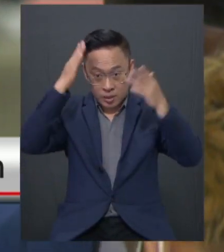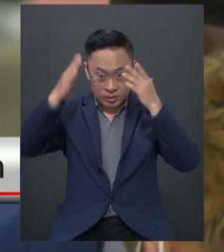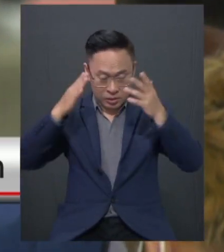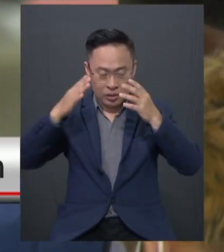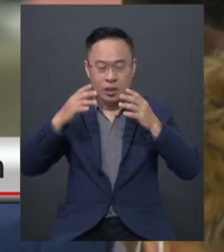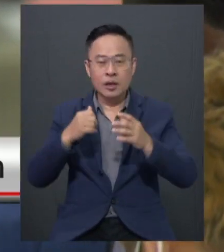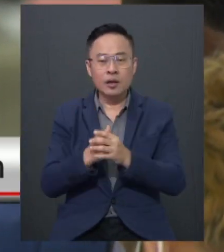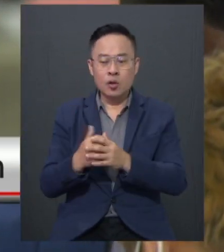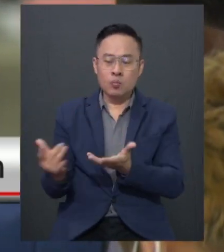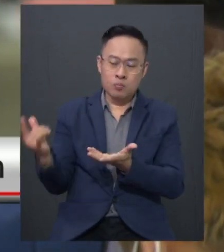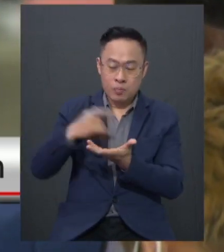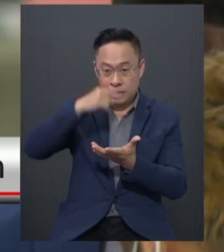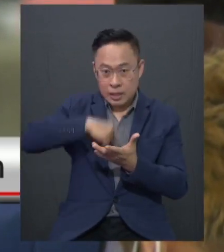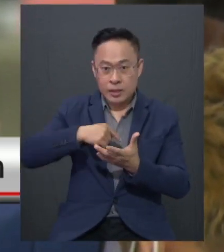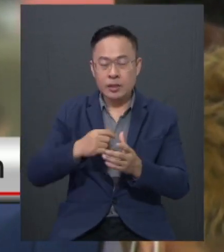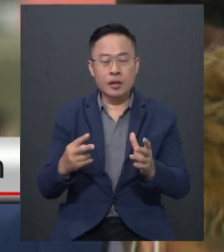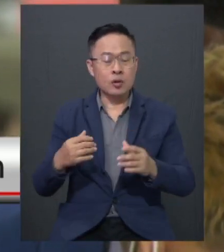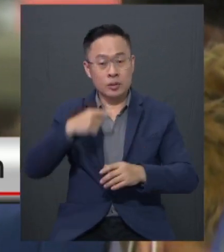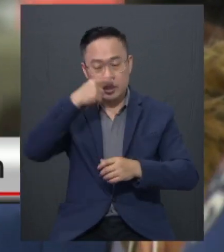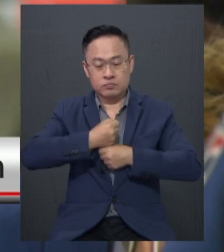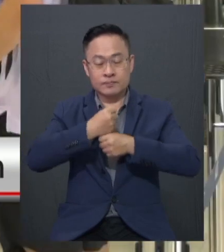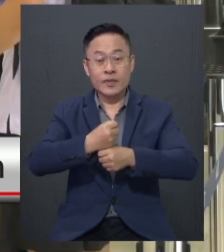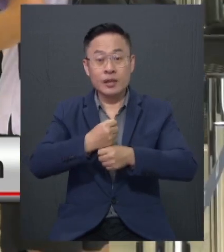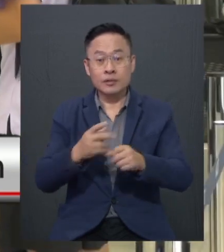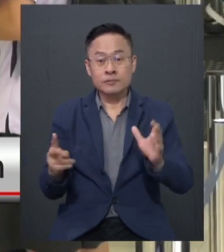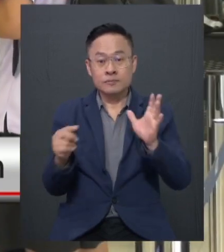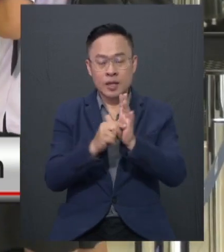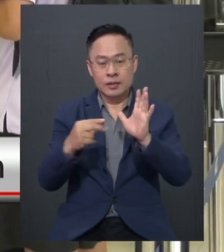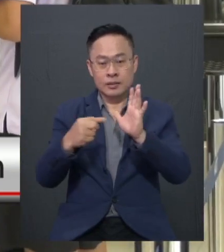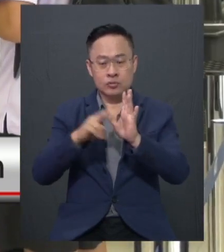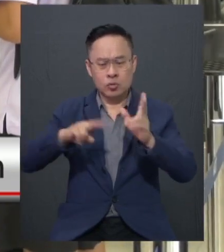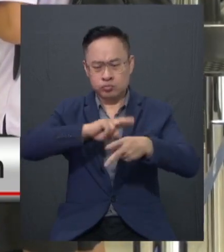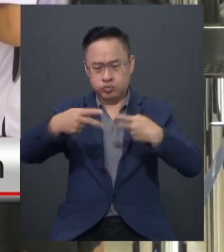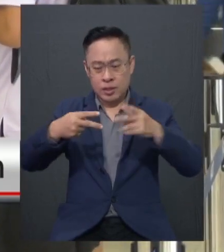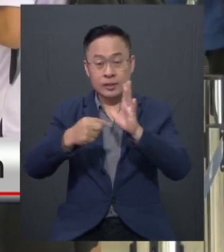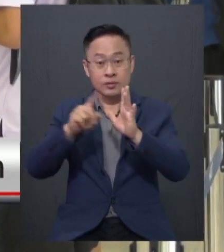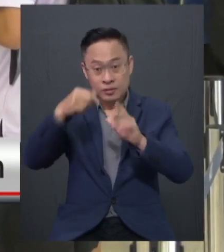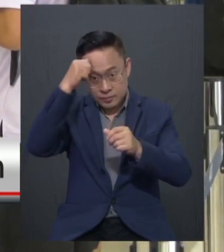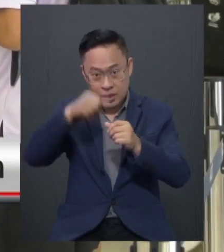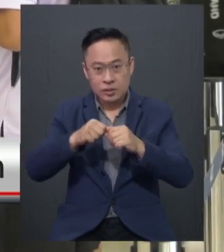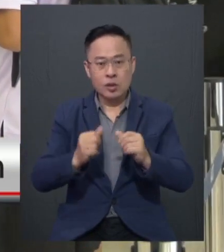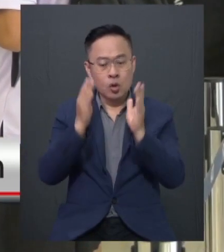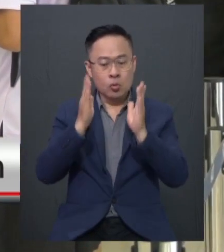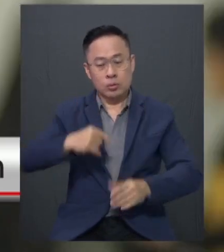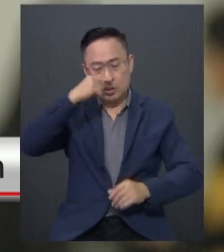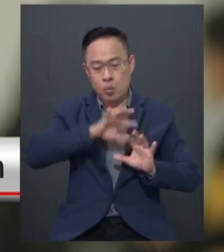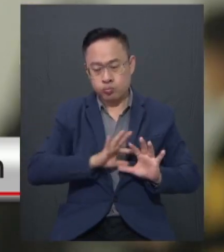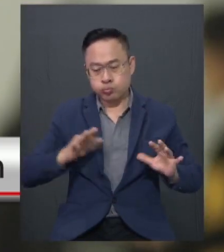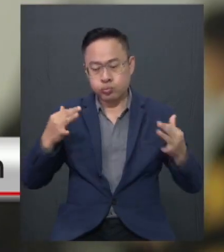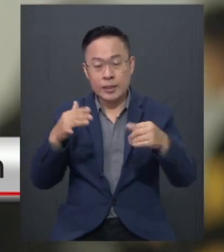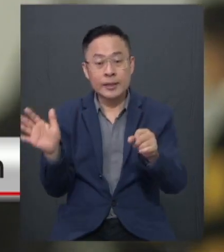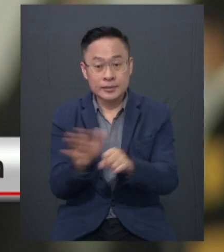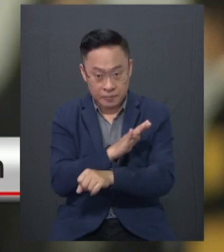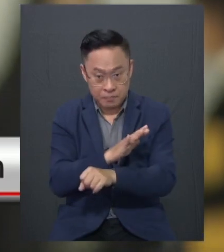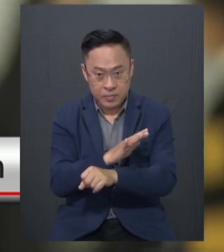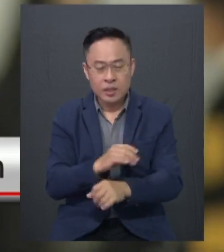เชียร์และเราก็ทำผลงานได้อย่างยอดเยี่ยมผ่านเข้าสู่รอบชิงชนะเลิศนี่ฮะและถ้าเราทำผลงานได้ดีในเกม